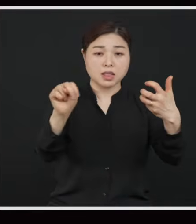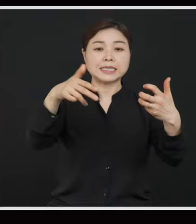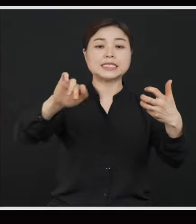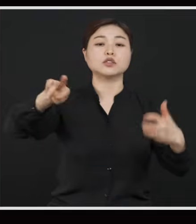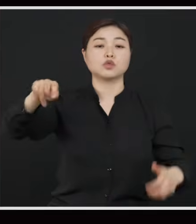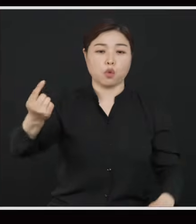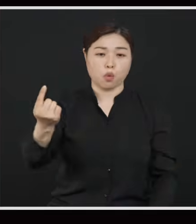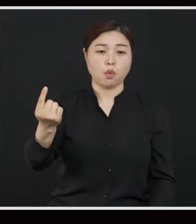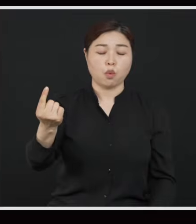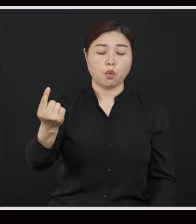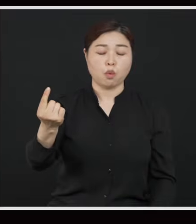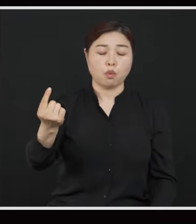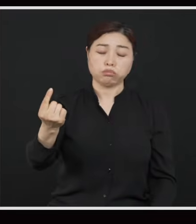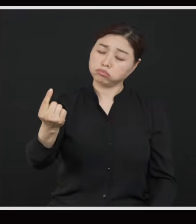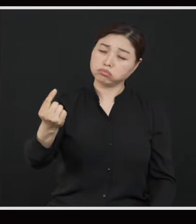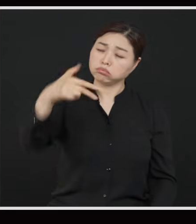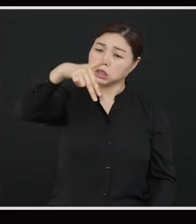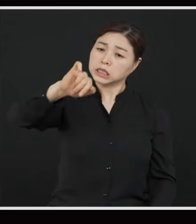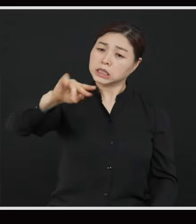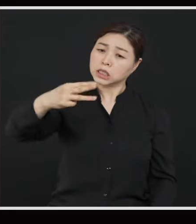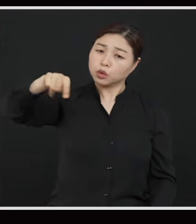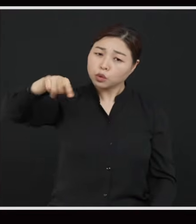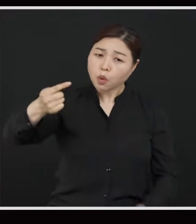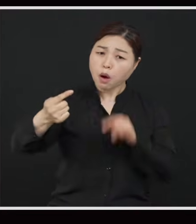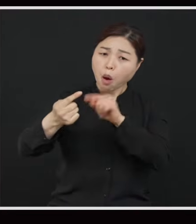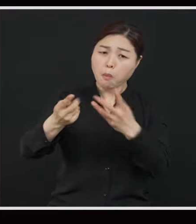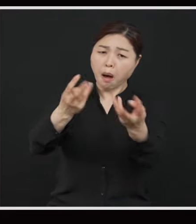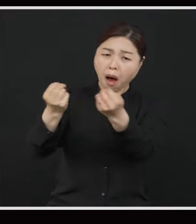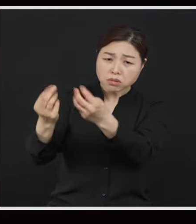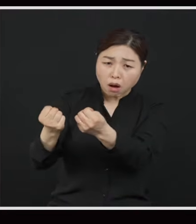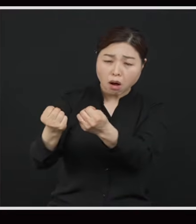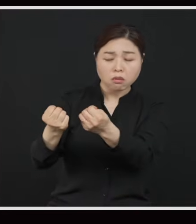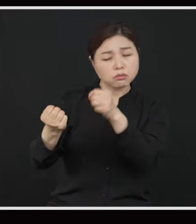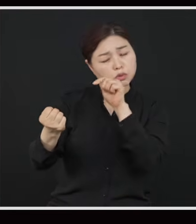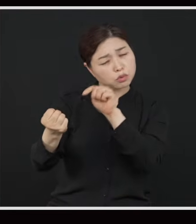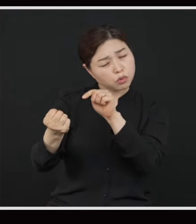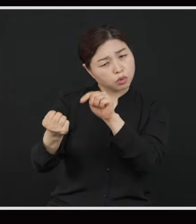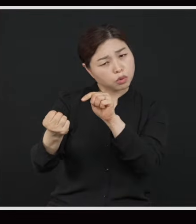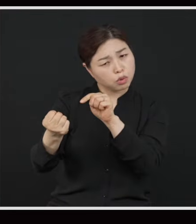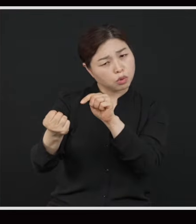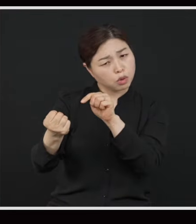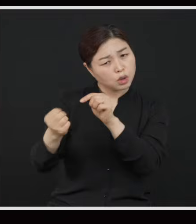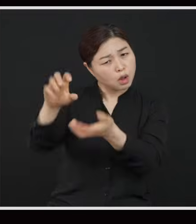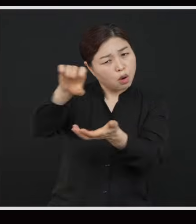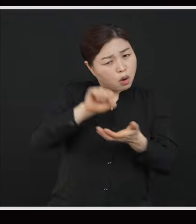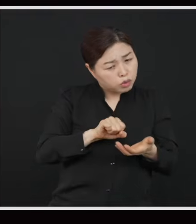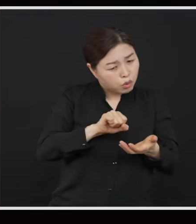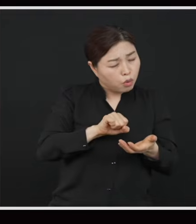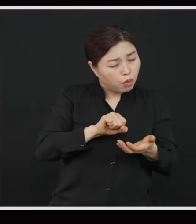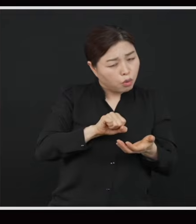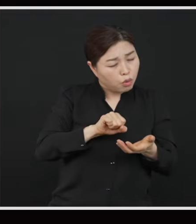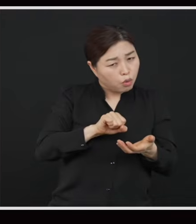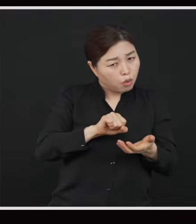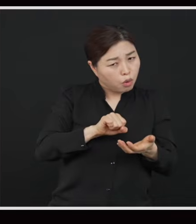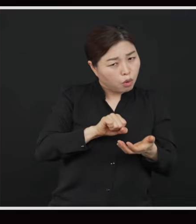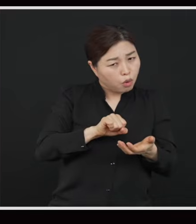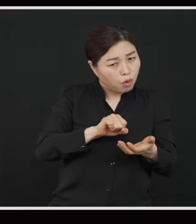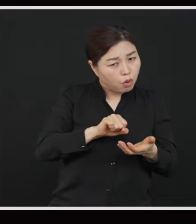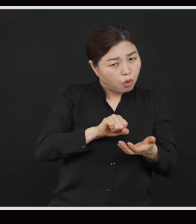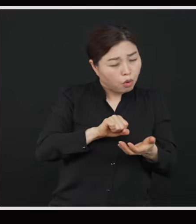질소예요. 그럼 대기 중에 질소가 그렇게 많은데 이거는 뭐 왜 갖다 쓸 수